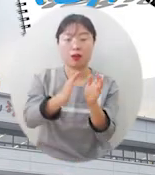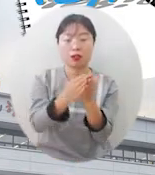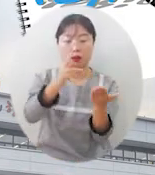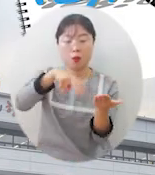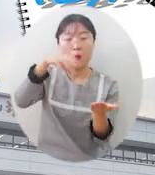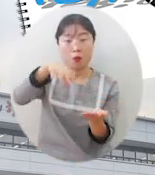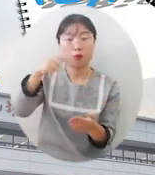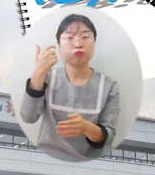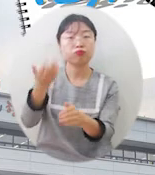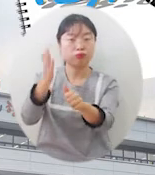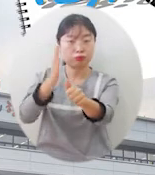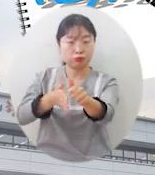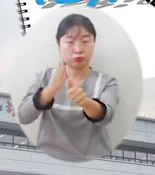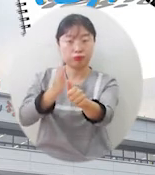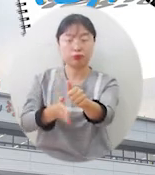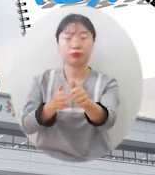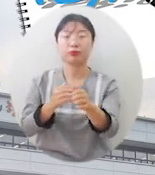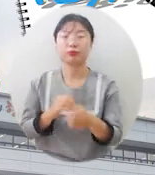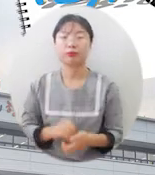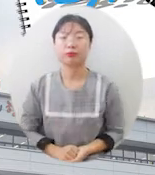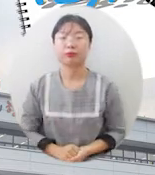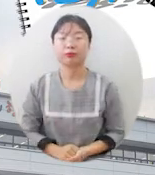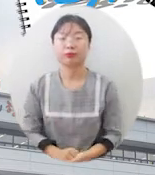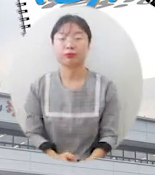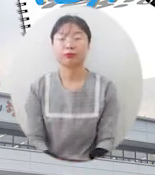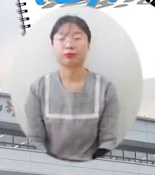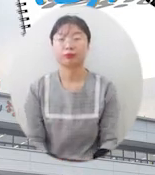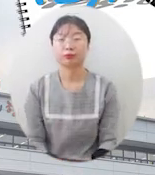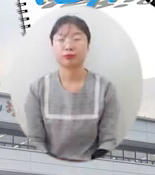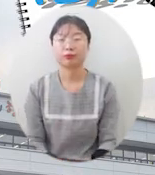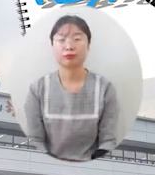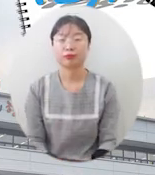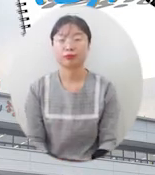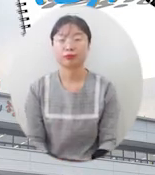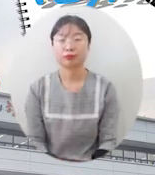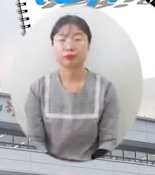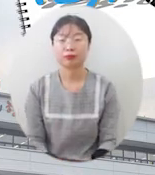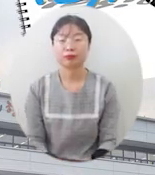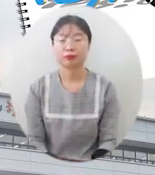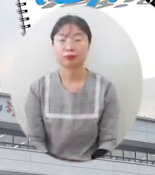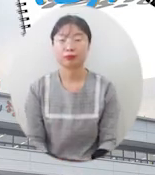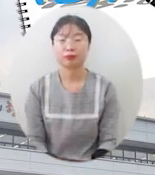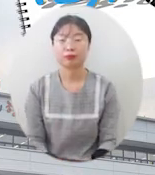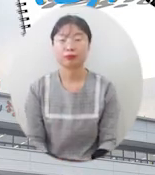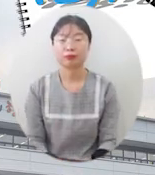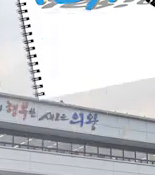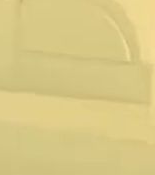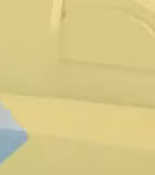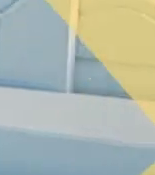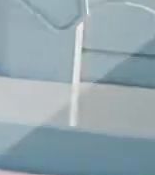수 있습니다. 관련 문의사항은 의왕시 글로벌 도서관으로 연락 바랍니다.